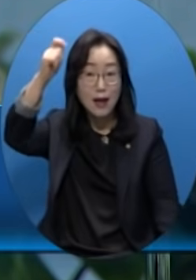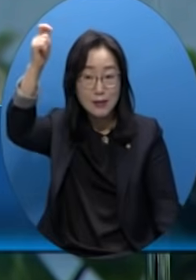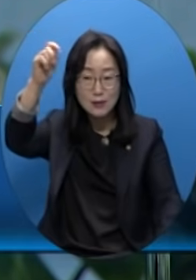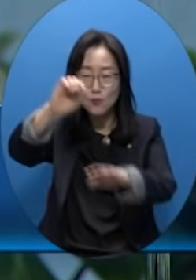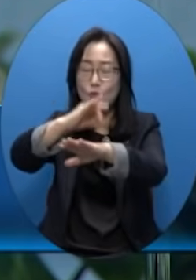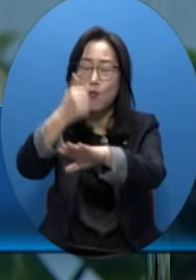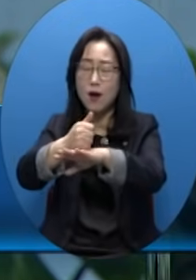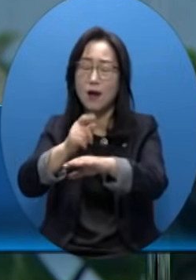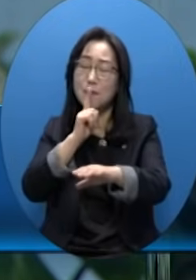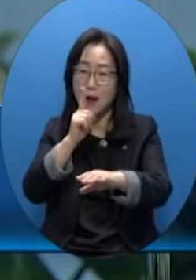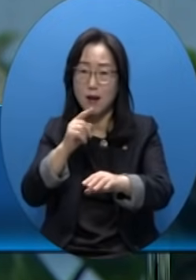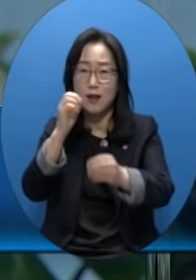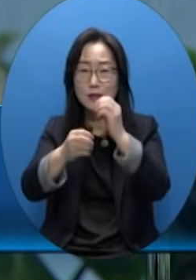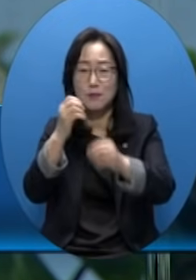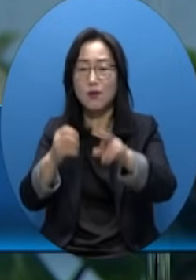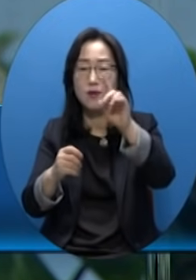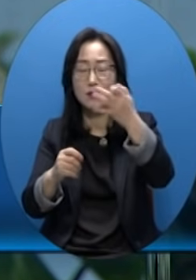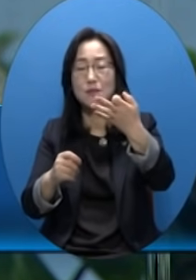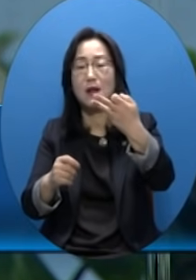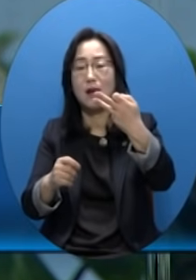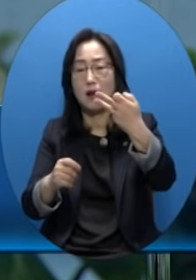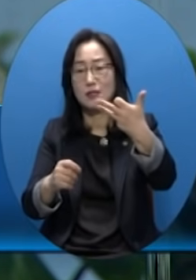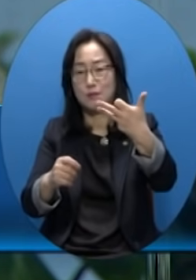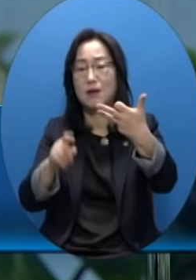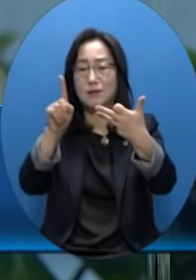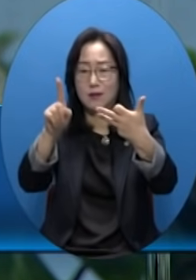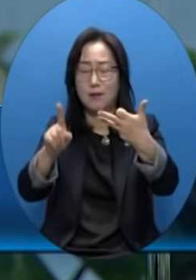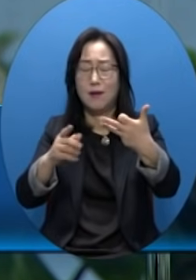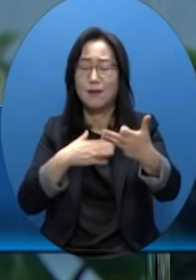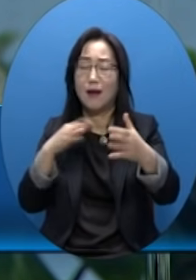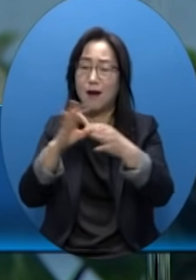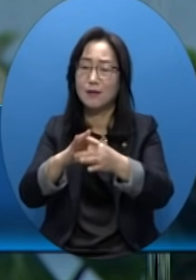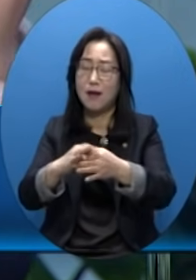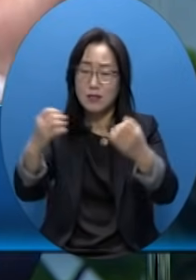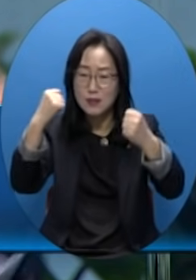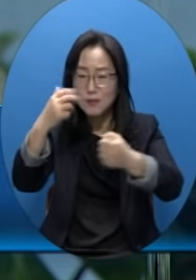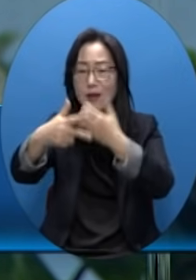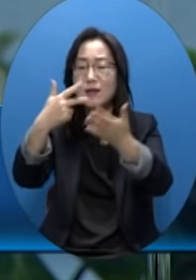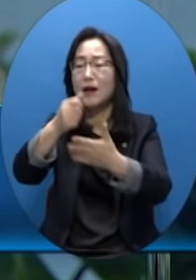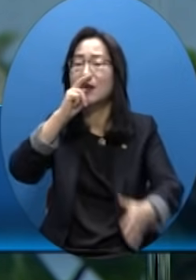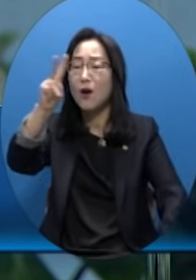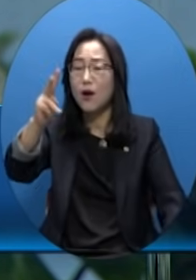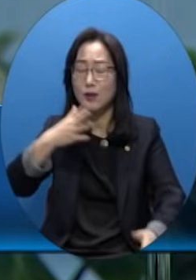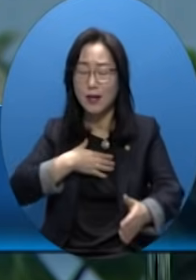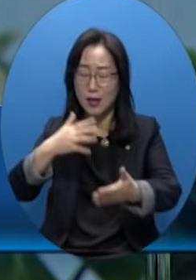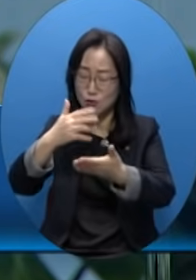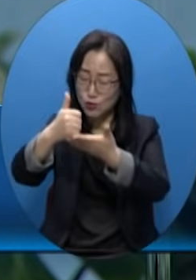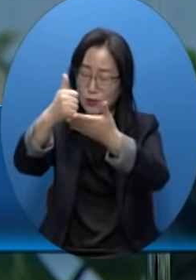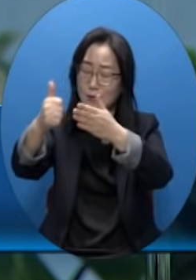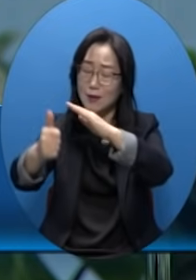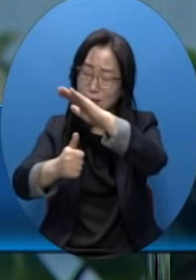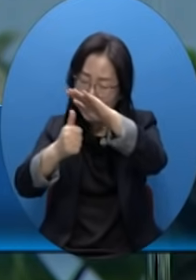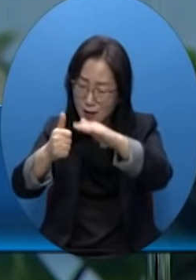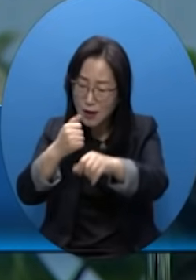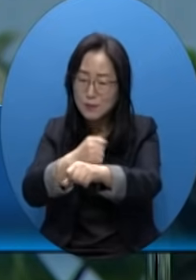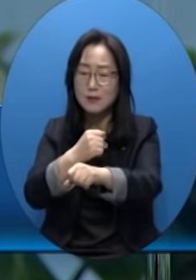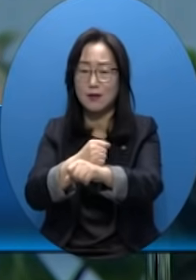고백합니다 시편 18편 절에 나의 힘에 친자 에어 내가 주님을 사랑하나이다